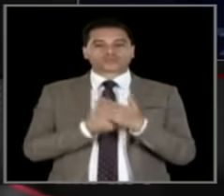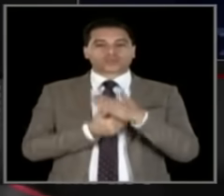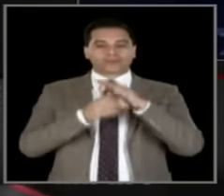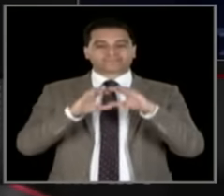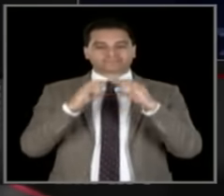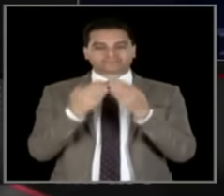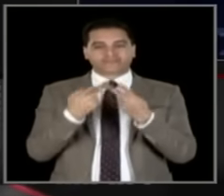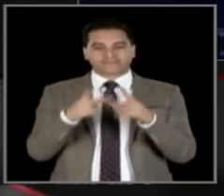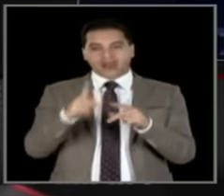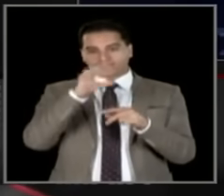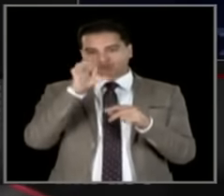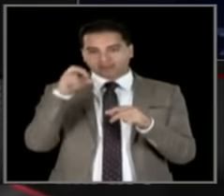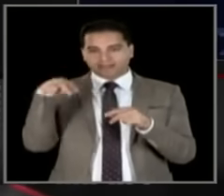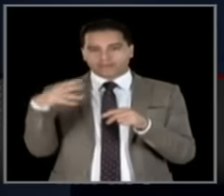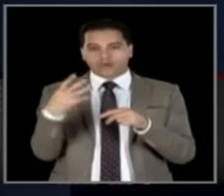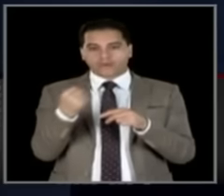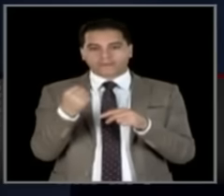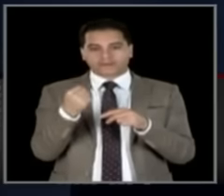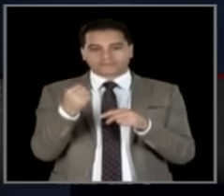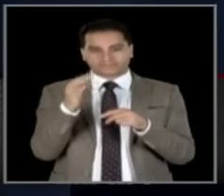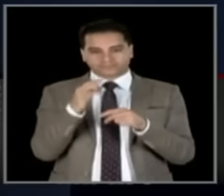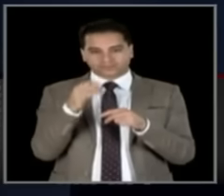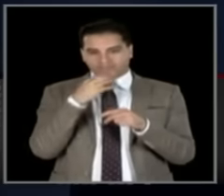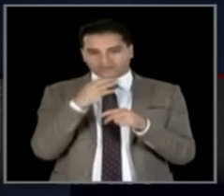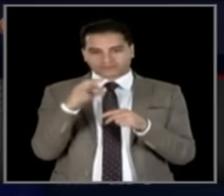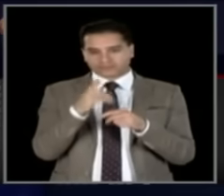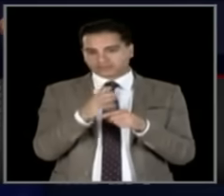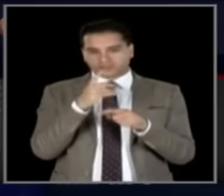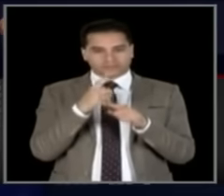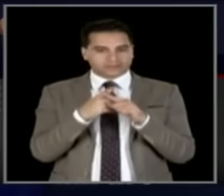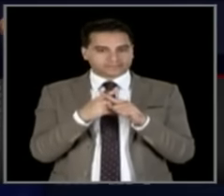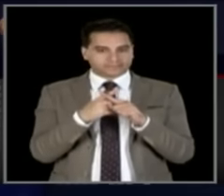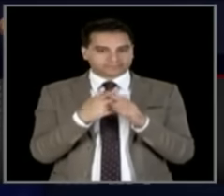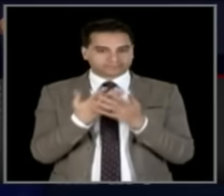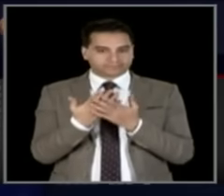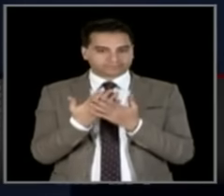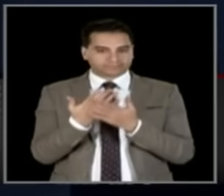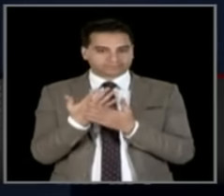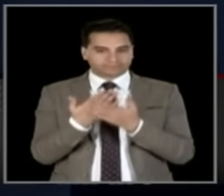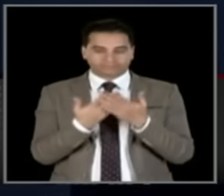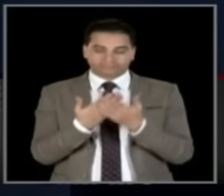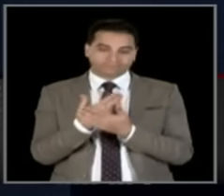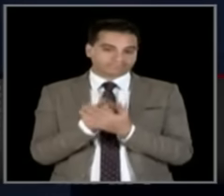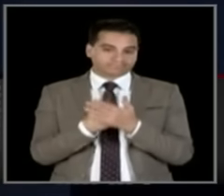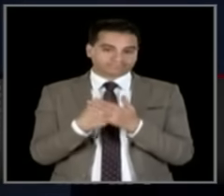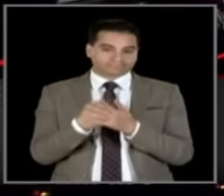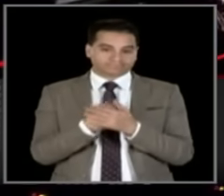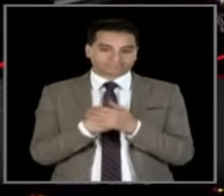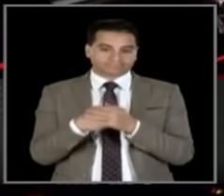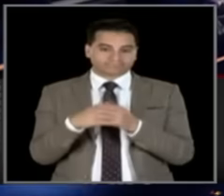اتأسست 1948. فرنسا. فرنسا. إجابة خاطئة.